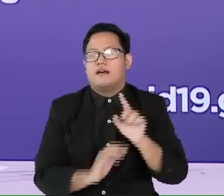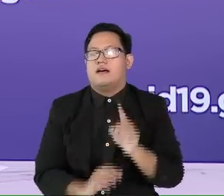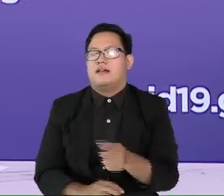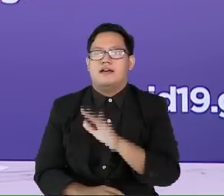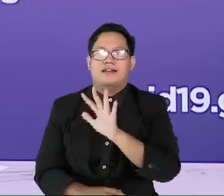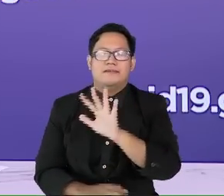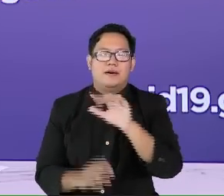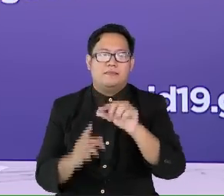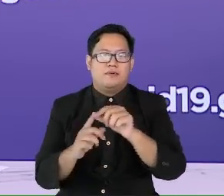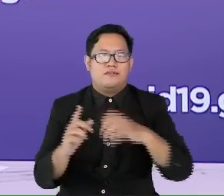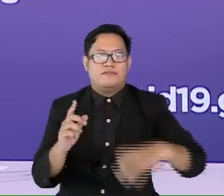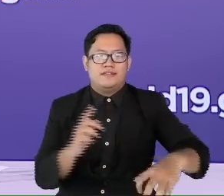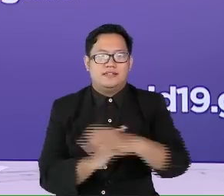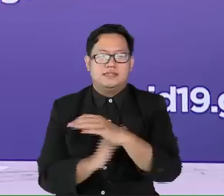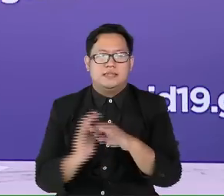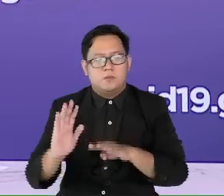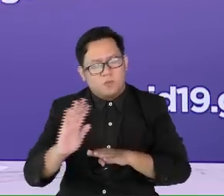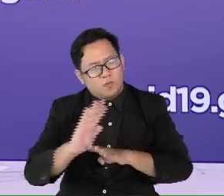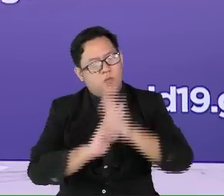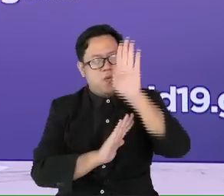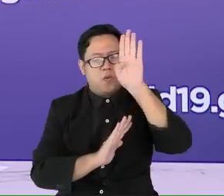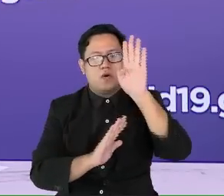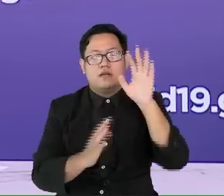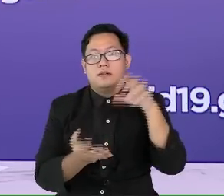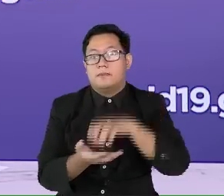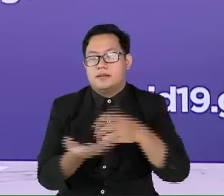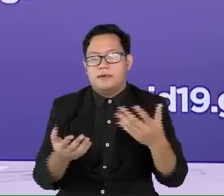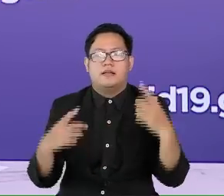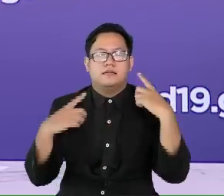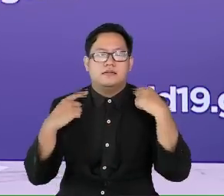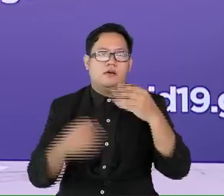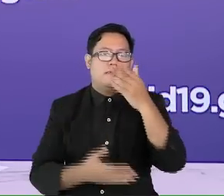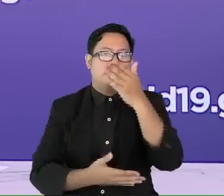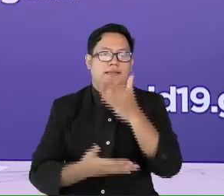kenaikan tertinggi di minggu ini, yaitu Jawa Tengah naik